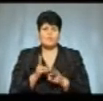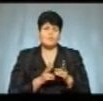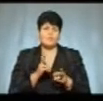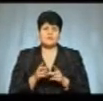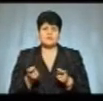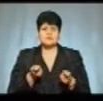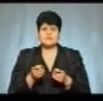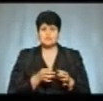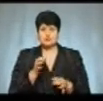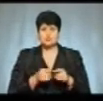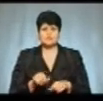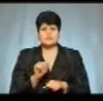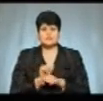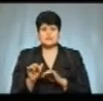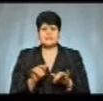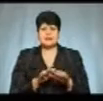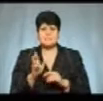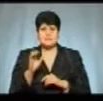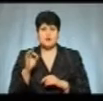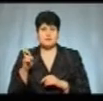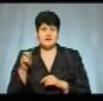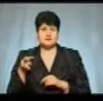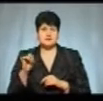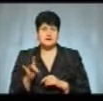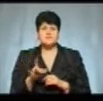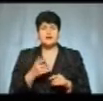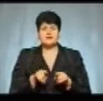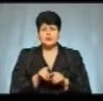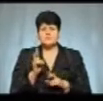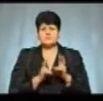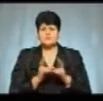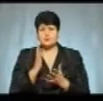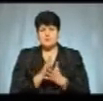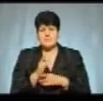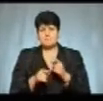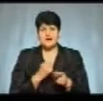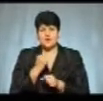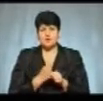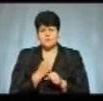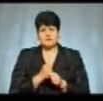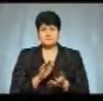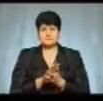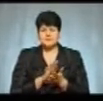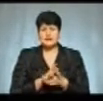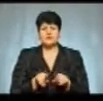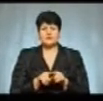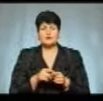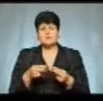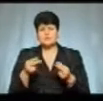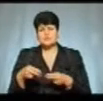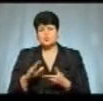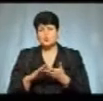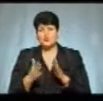адміністративного суду, щоб припинити діяльність «Біобластеру». Також підприємство має переробити відходи. Для цього товариство укладає угоду